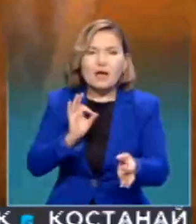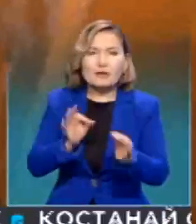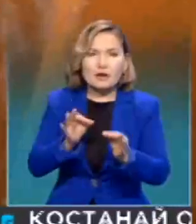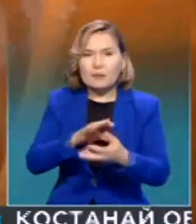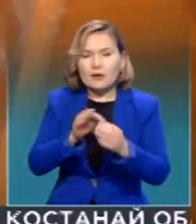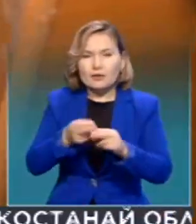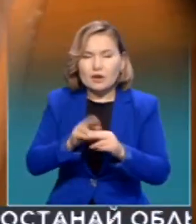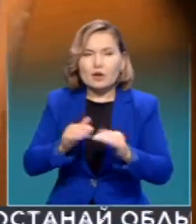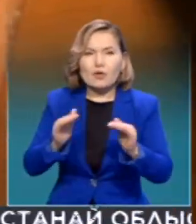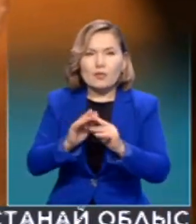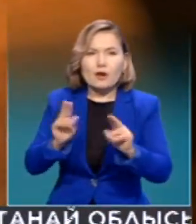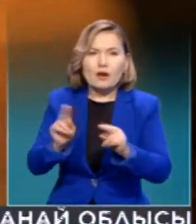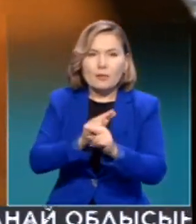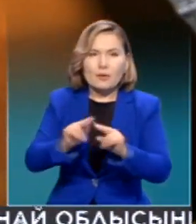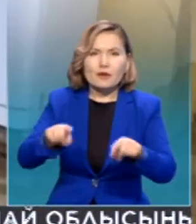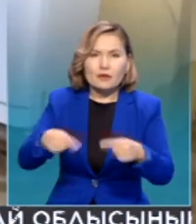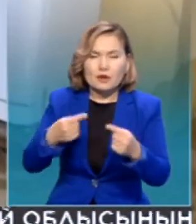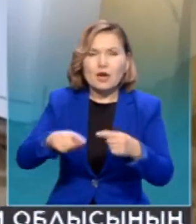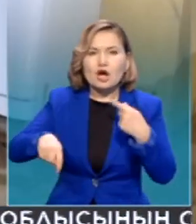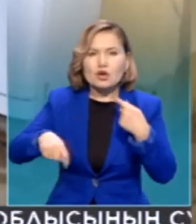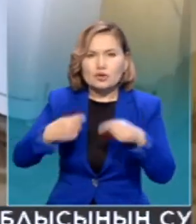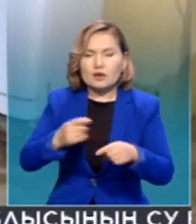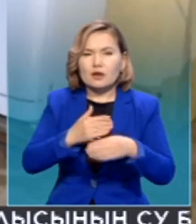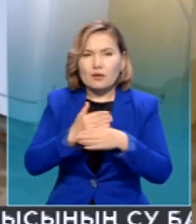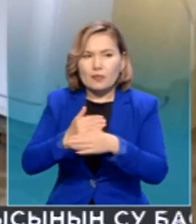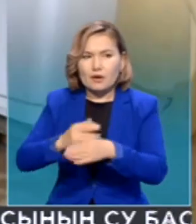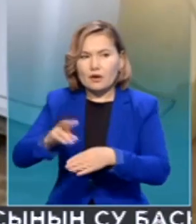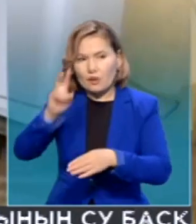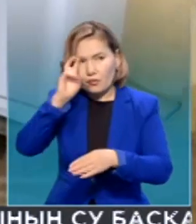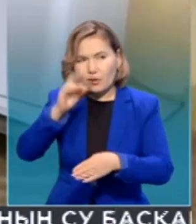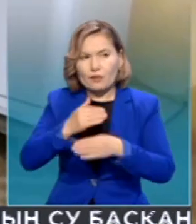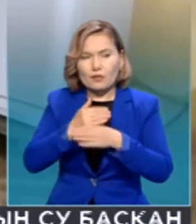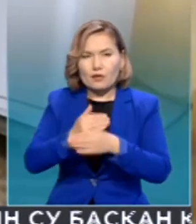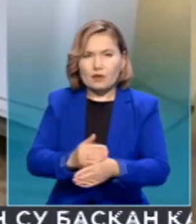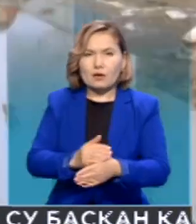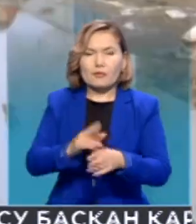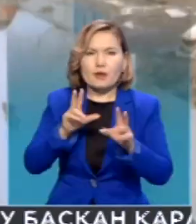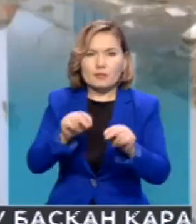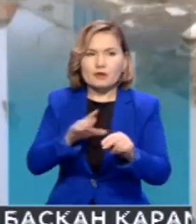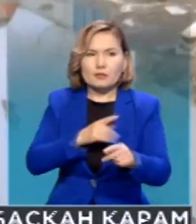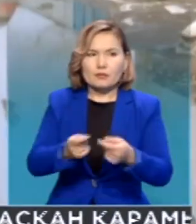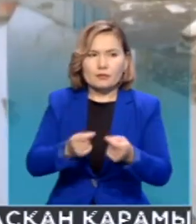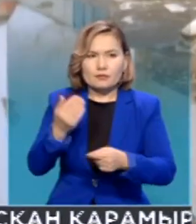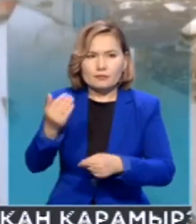билік өкілдері үйлерді қалпына келтіріп, шығынды өтеуге көмек көрсетіледі деп отыр.